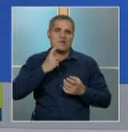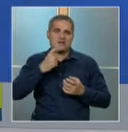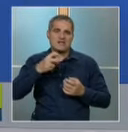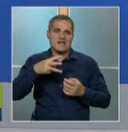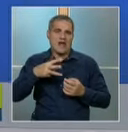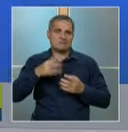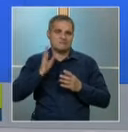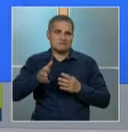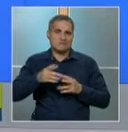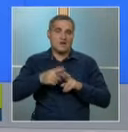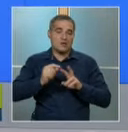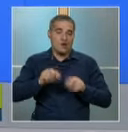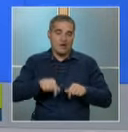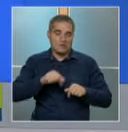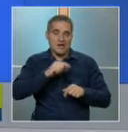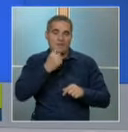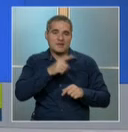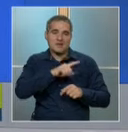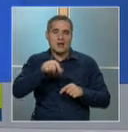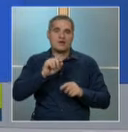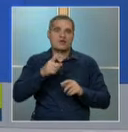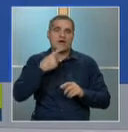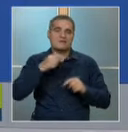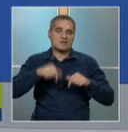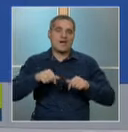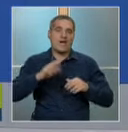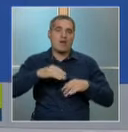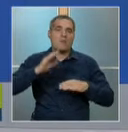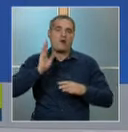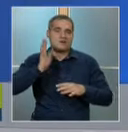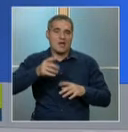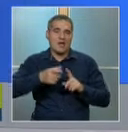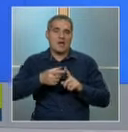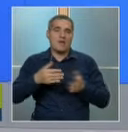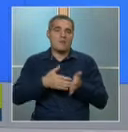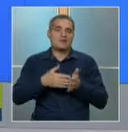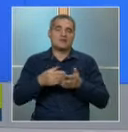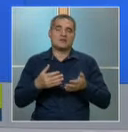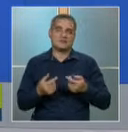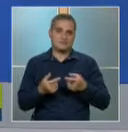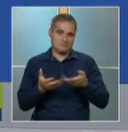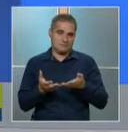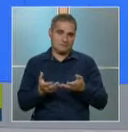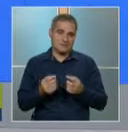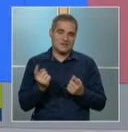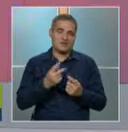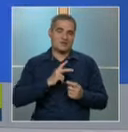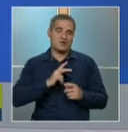знаем. Обаче, ако питате някой сега, те ще ви кажат, че в действителност сега е много по-зле. И причината за това, че едва